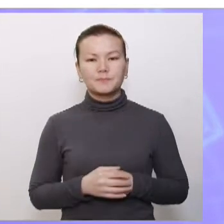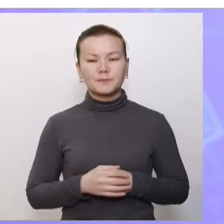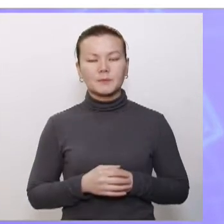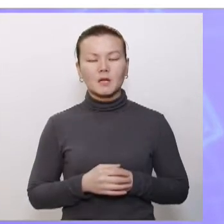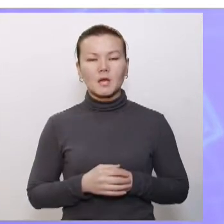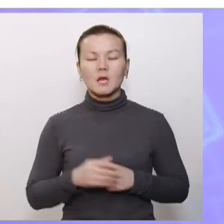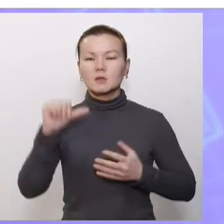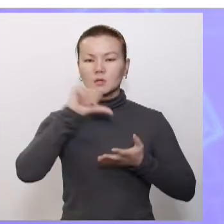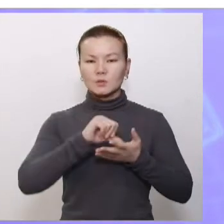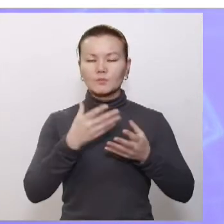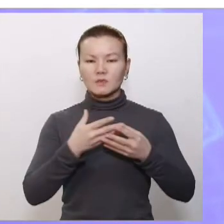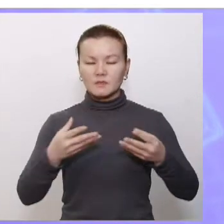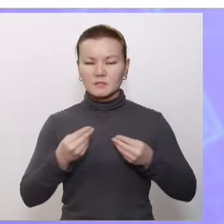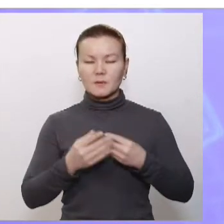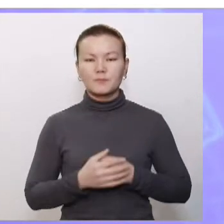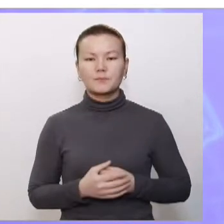Жаз келди.